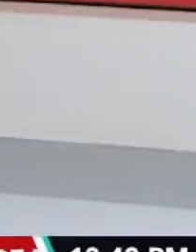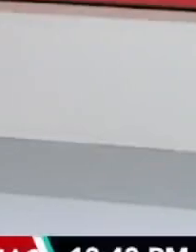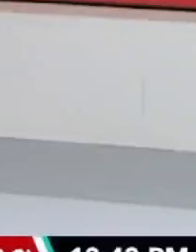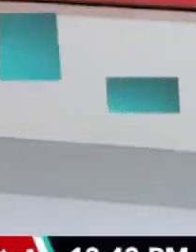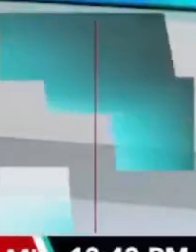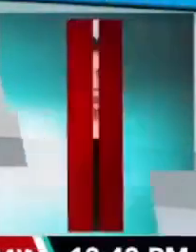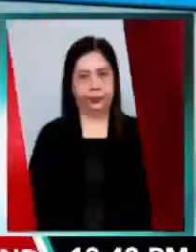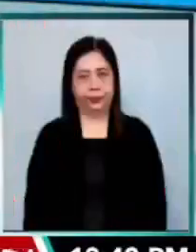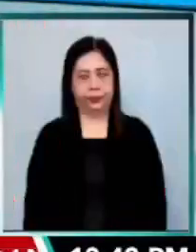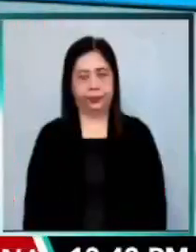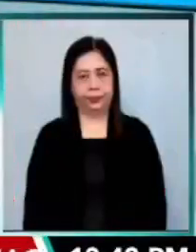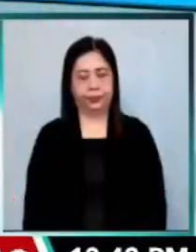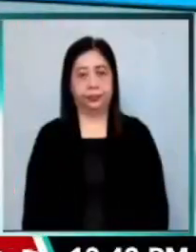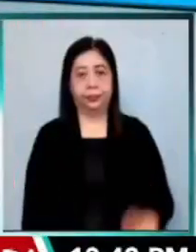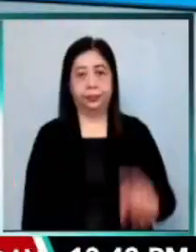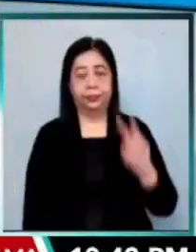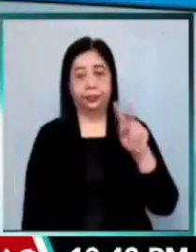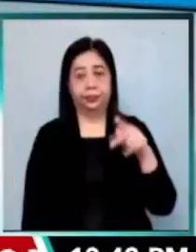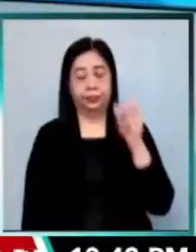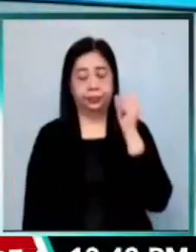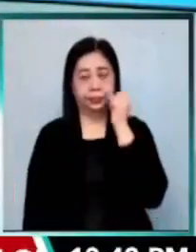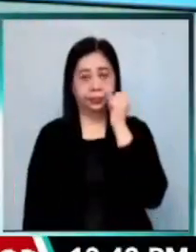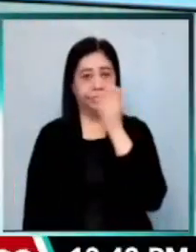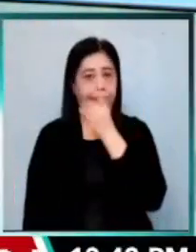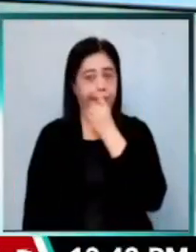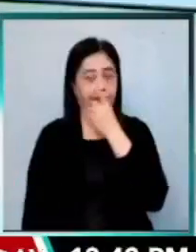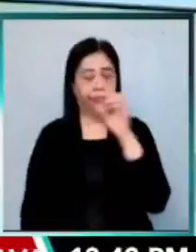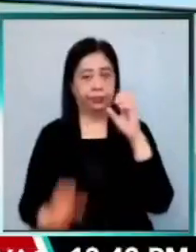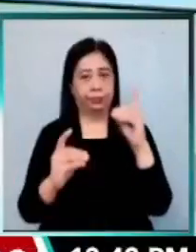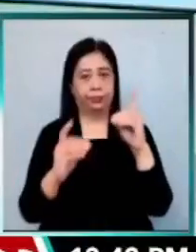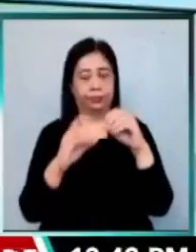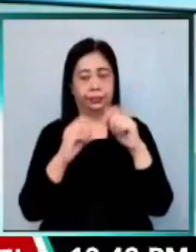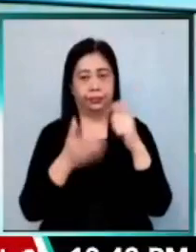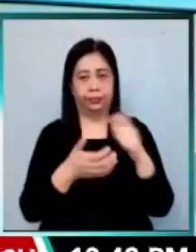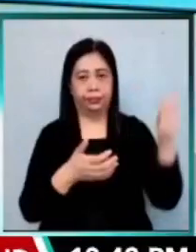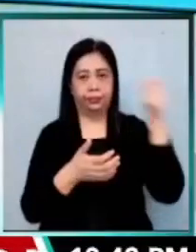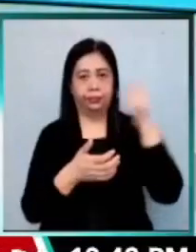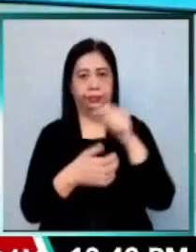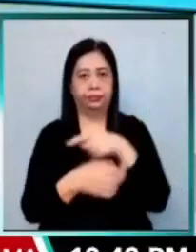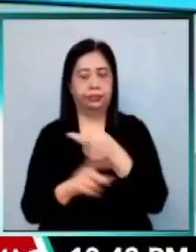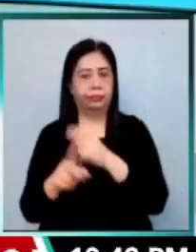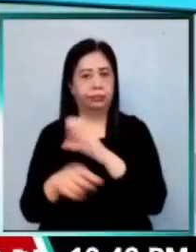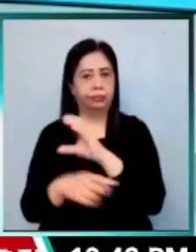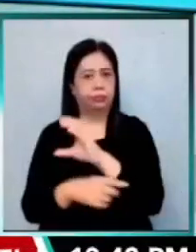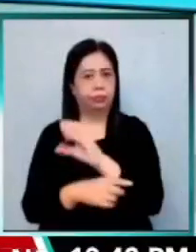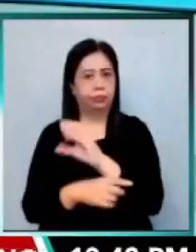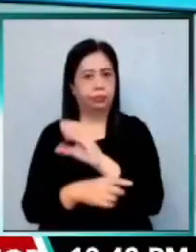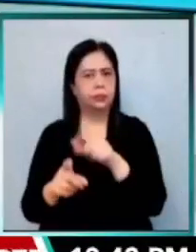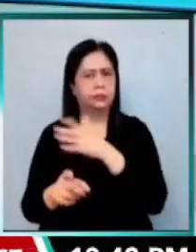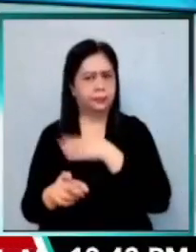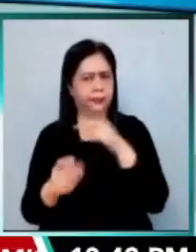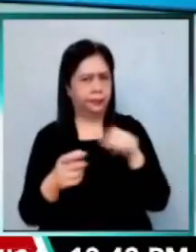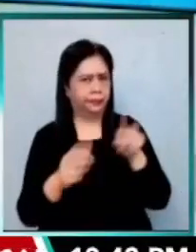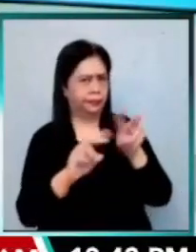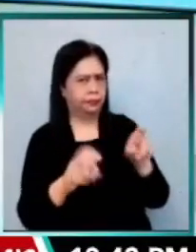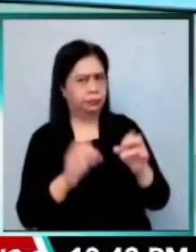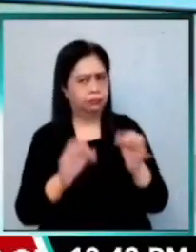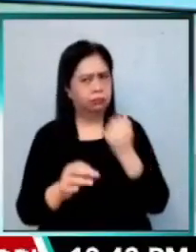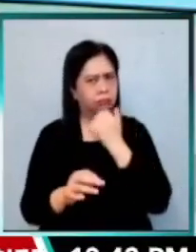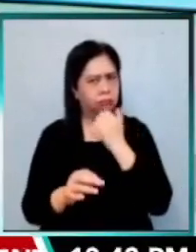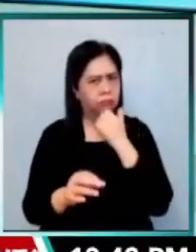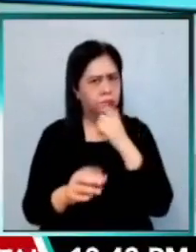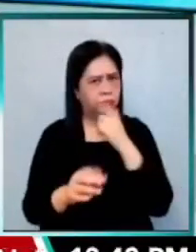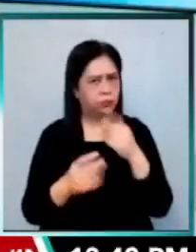Hiniling ni Vice President at Education Secretary Sara Duterte sa Commission on Audit na imbestigahan kung may anomalya o may nakinabang